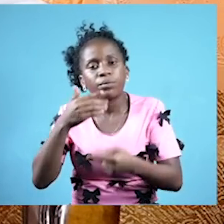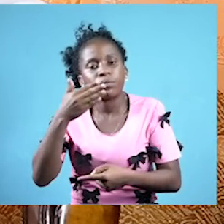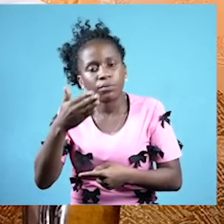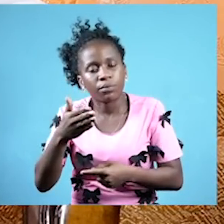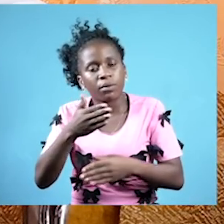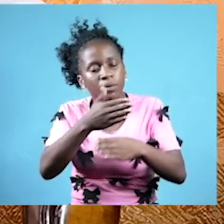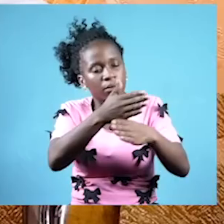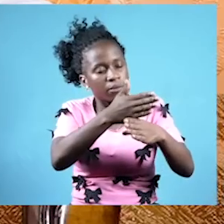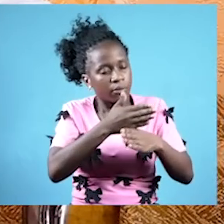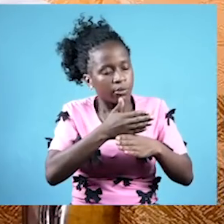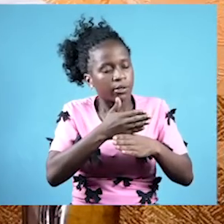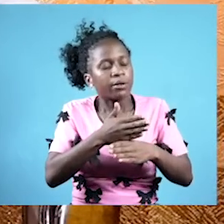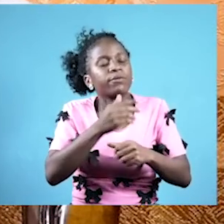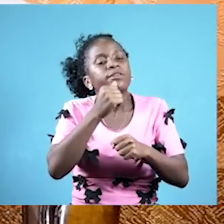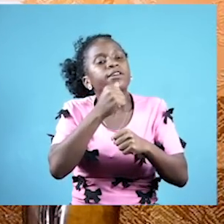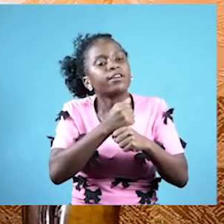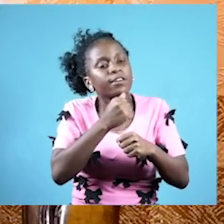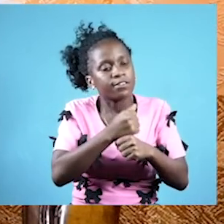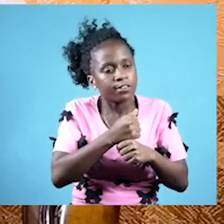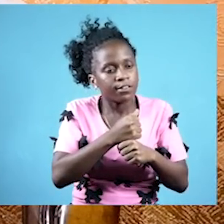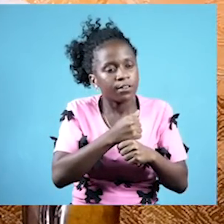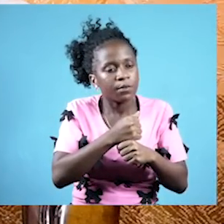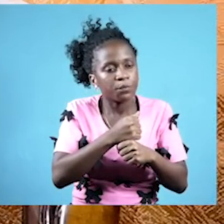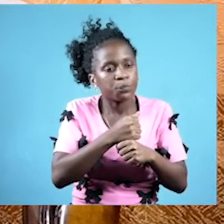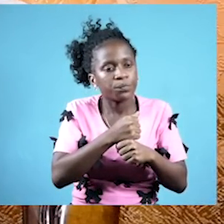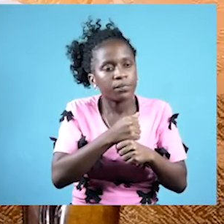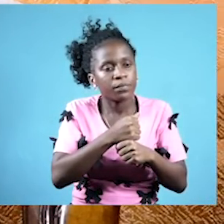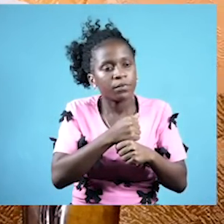mradi ule, kampuni ile mimi nimeanza kuitumikia